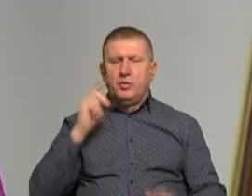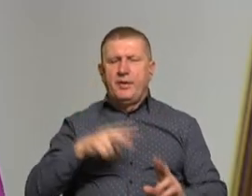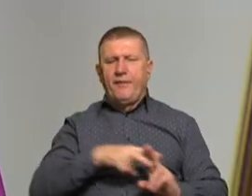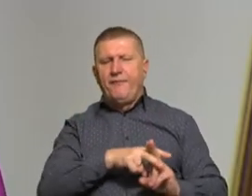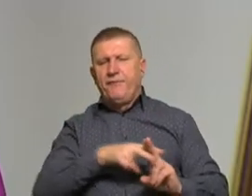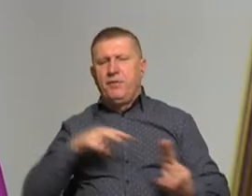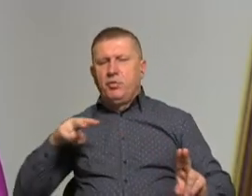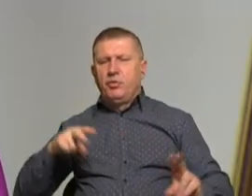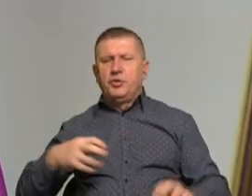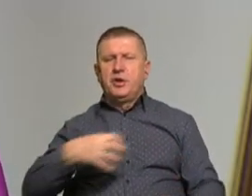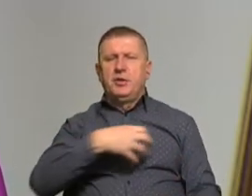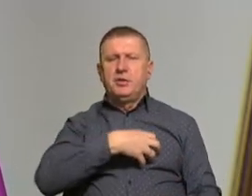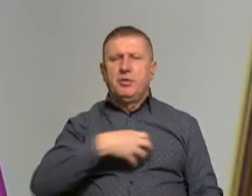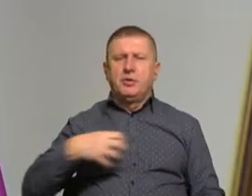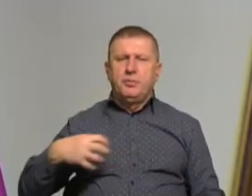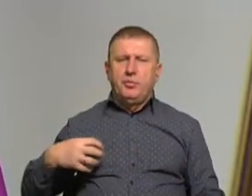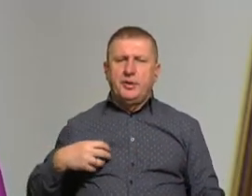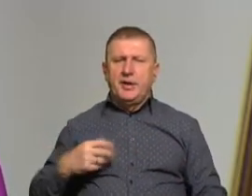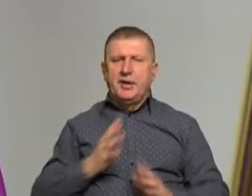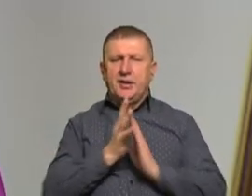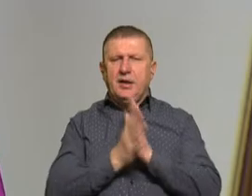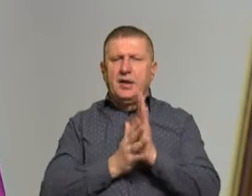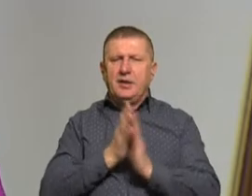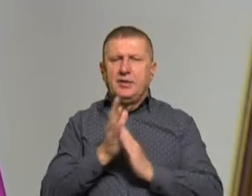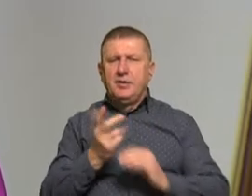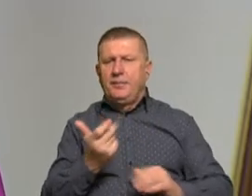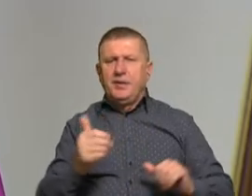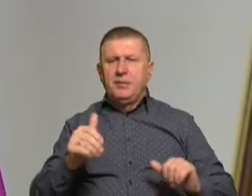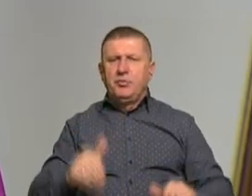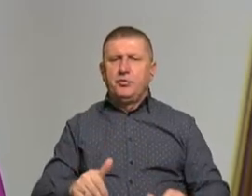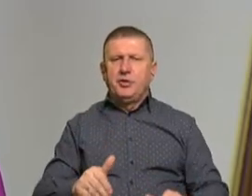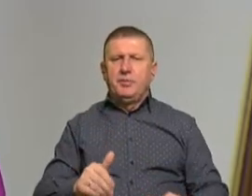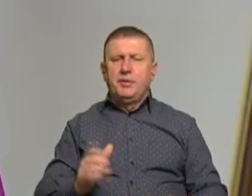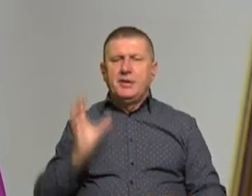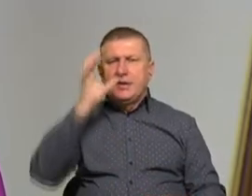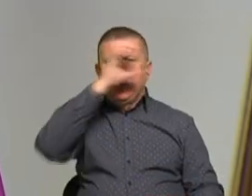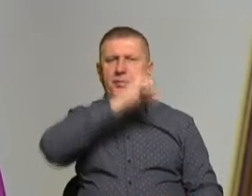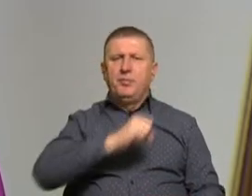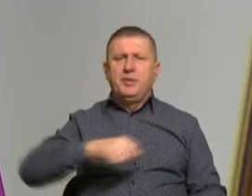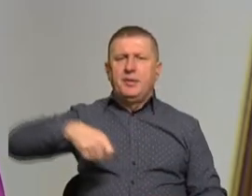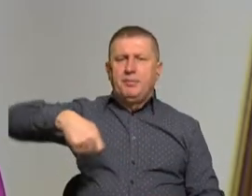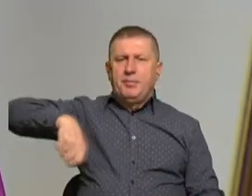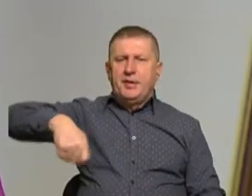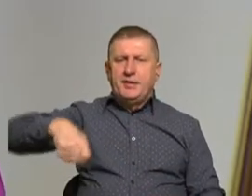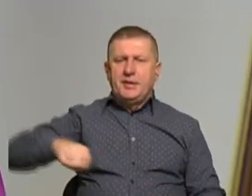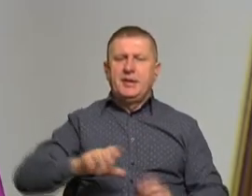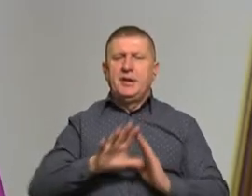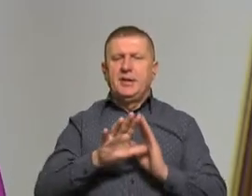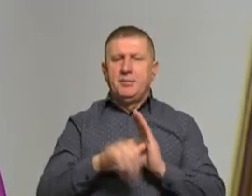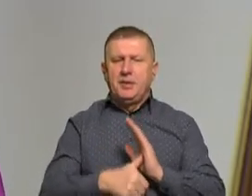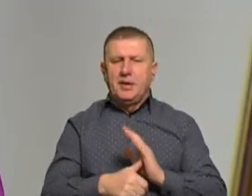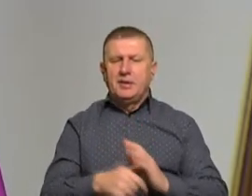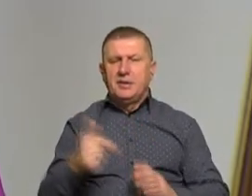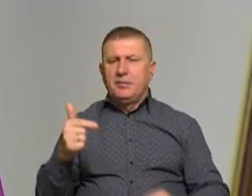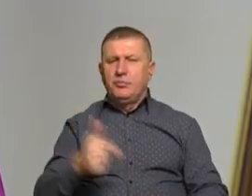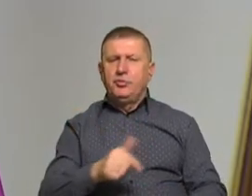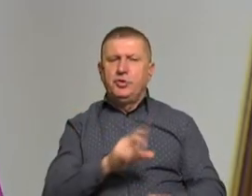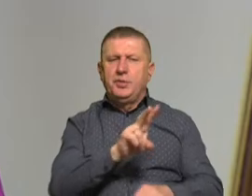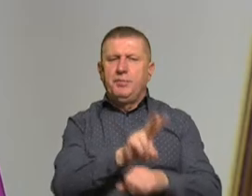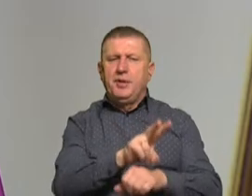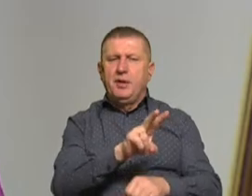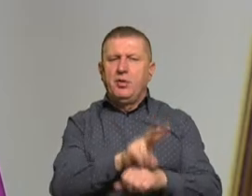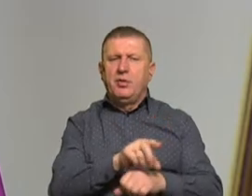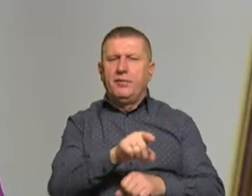gospodarki leśnej. Ale nie możemy zapominać o tym, co się dzieje w mieście, bo prezydent miasta powinien oczywiście być stroną społeczną i